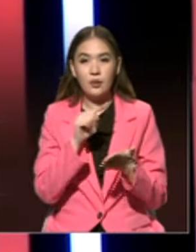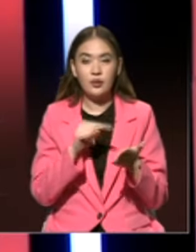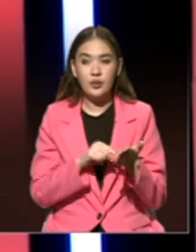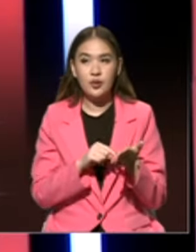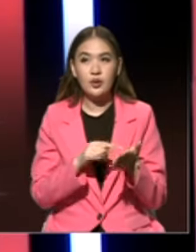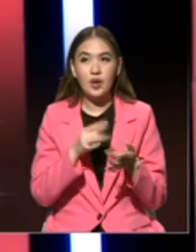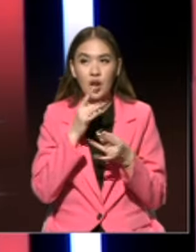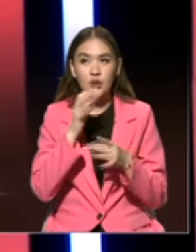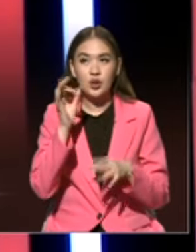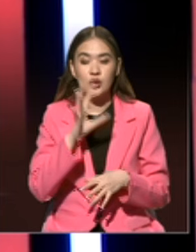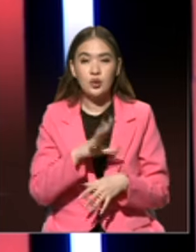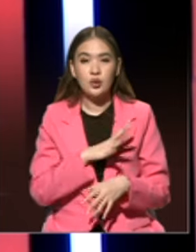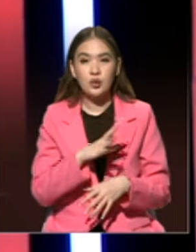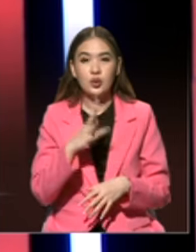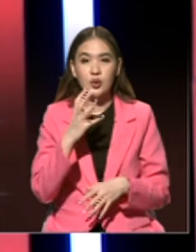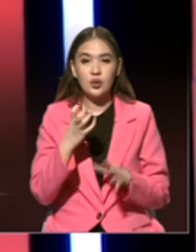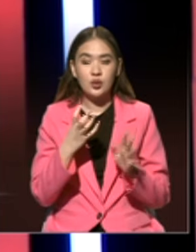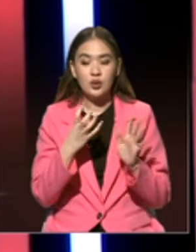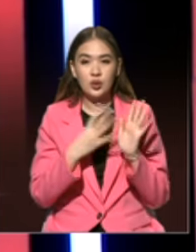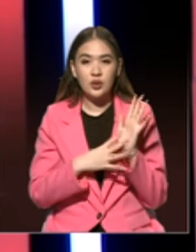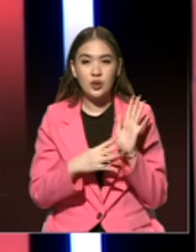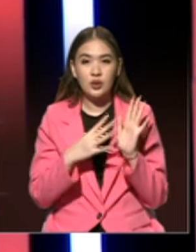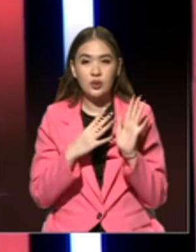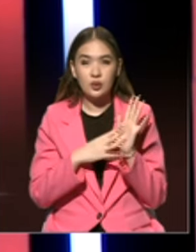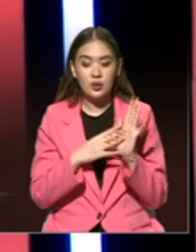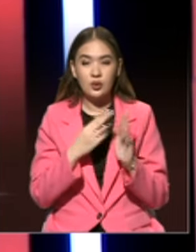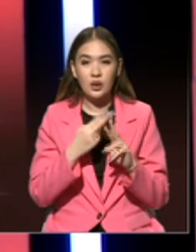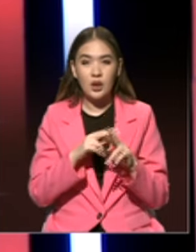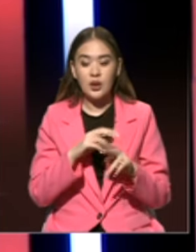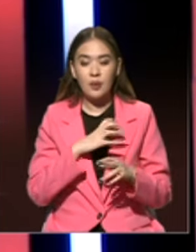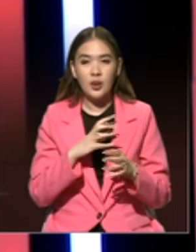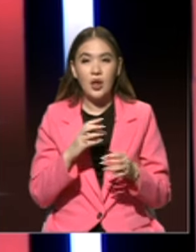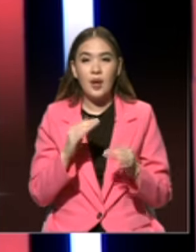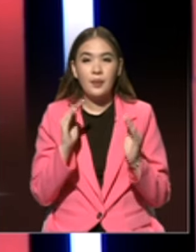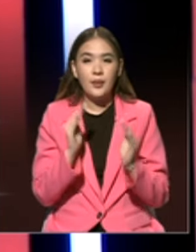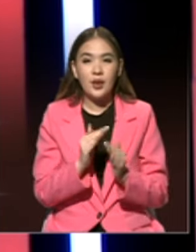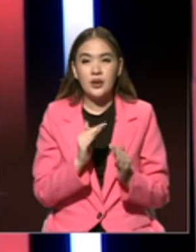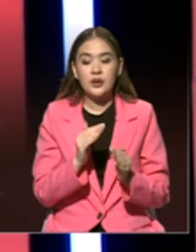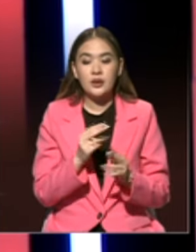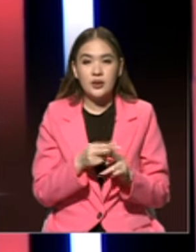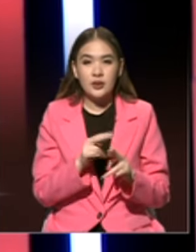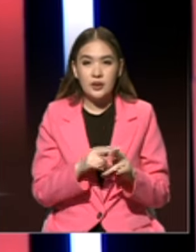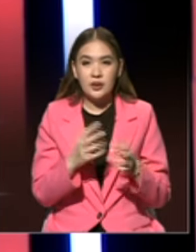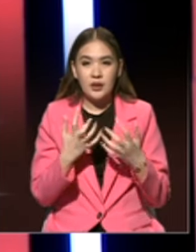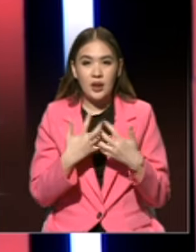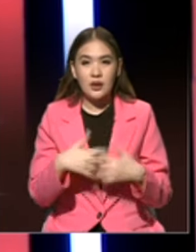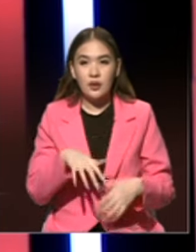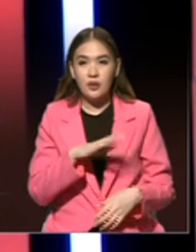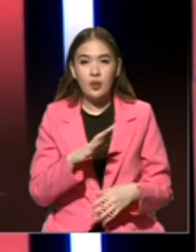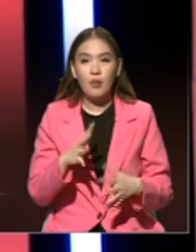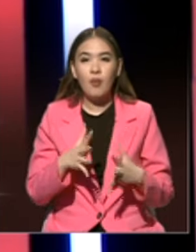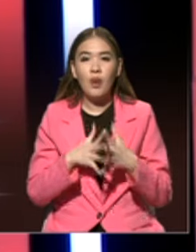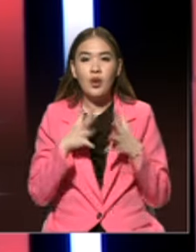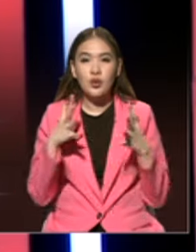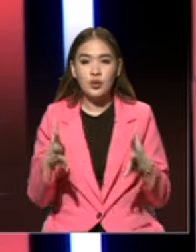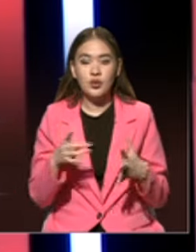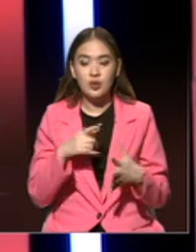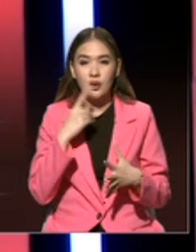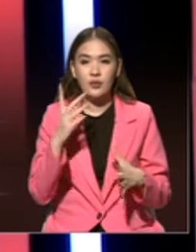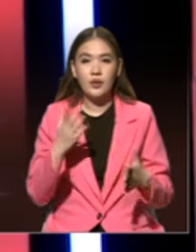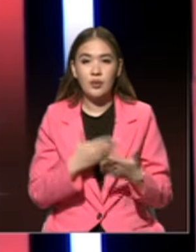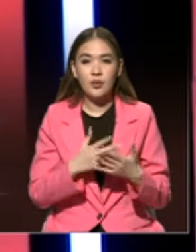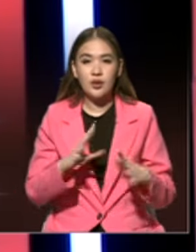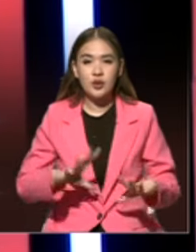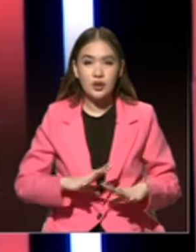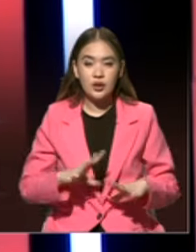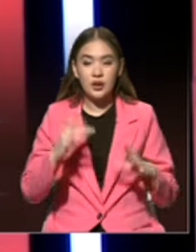бүгін 94 жылқы бас дедіңіз ғой, жылқы болды дедіңіз. Біз ұсақ мал санап жатқан жоқпыз бұл жерде. Ұсақ мал төленеді ғой. Ірі қара малды айтып отырмыз мына жақта. Жылқы, сиыр